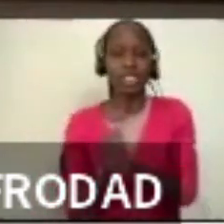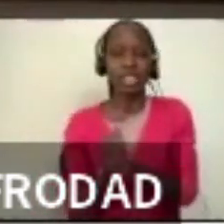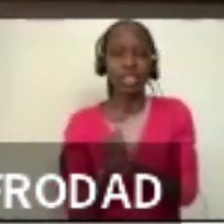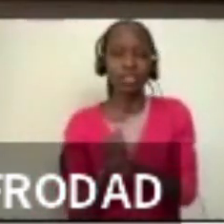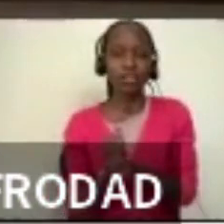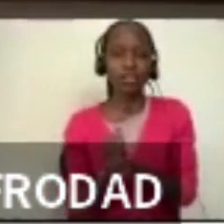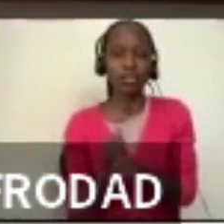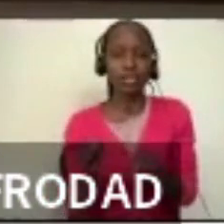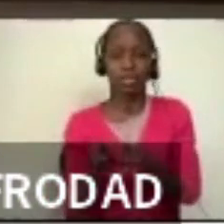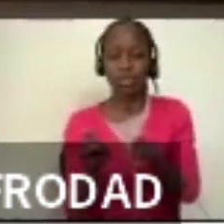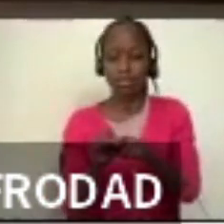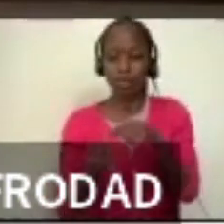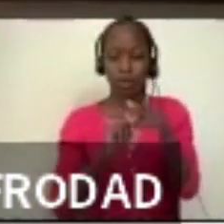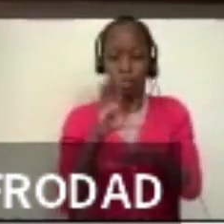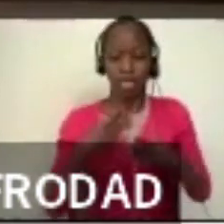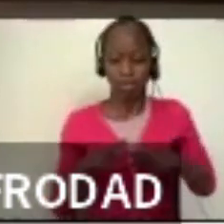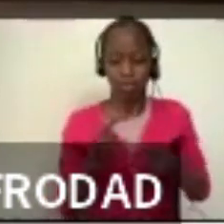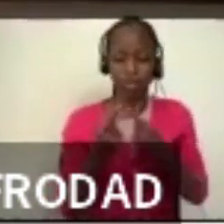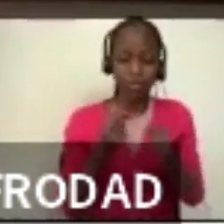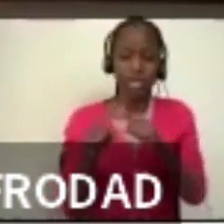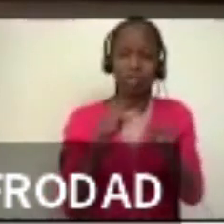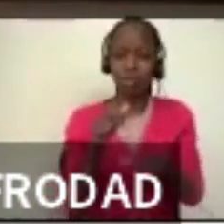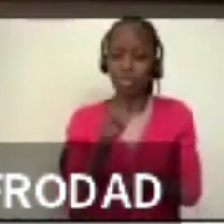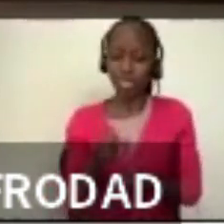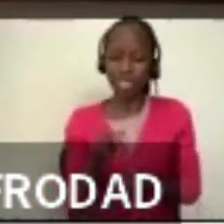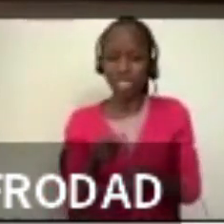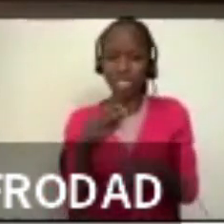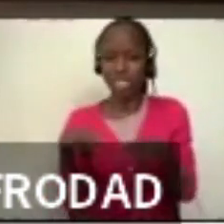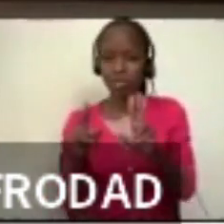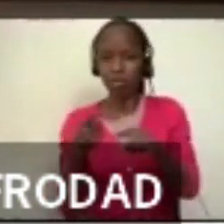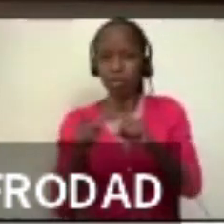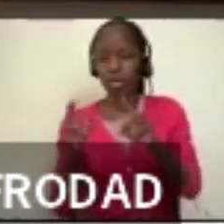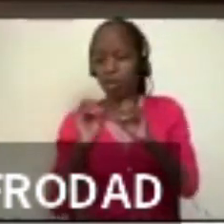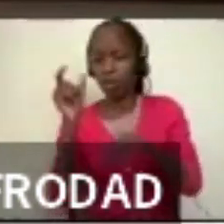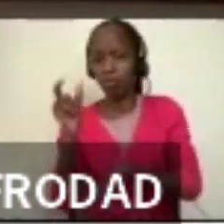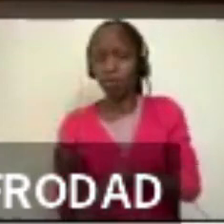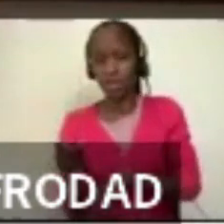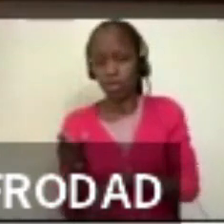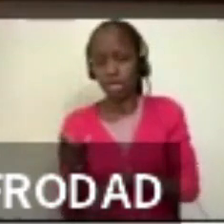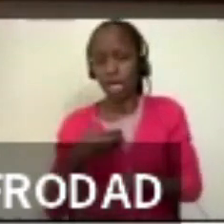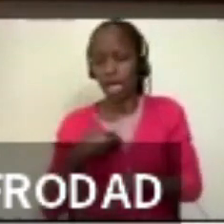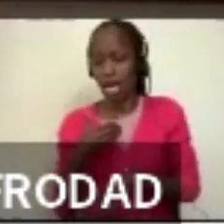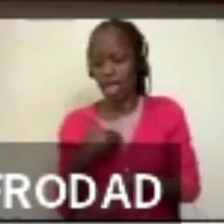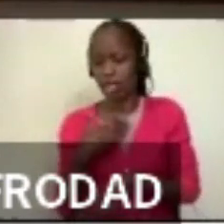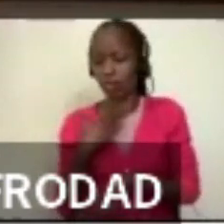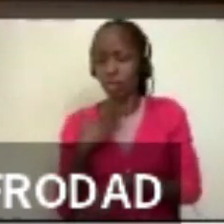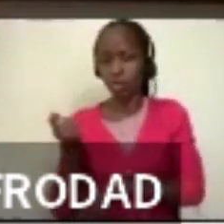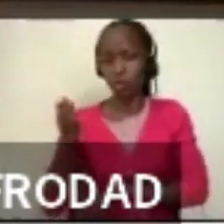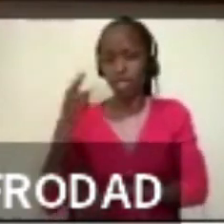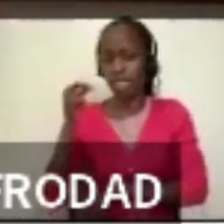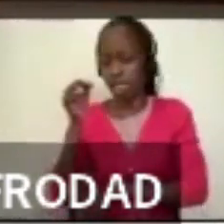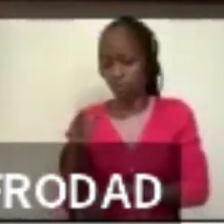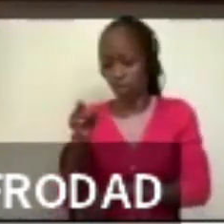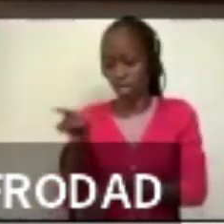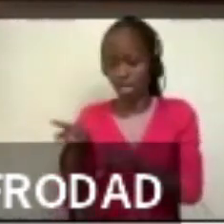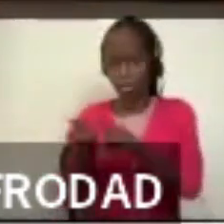les retards de délai. Mais personne n'a posé la question de savoir pourquoi est-ce que c'est toujours la même société et pourquoi est-ce qu'on